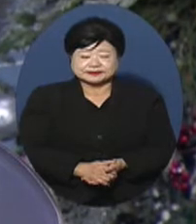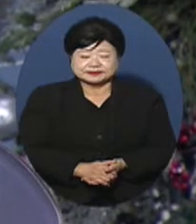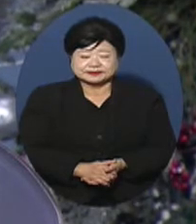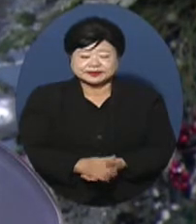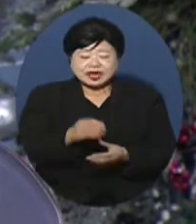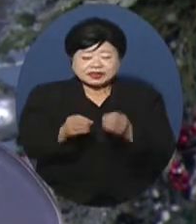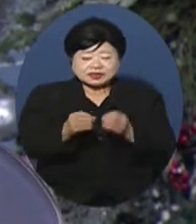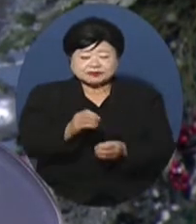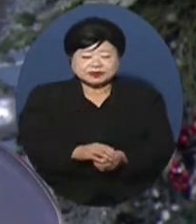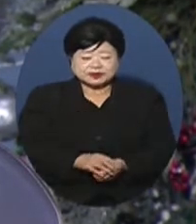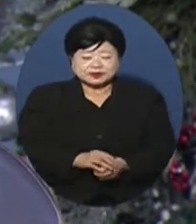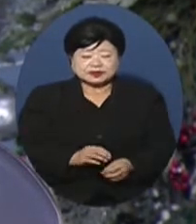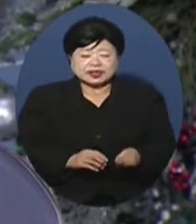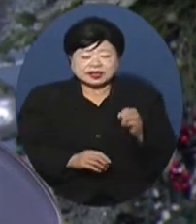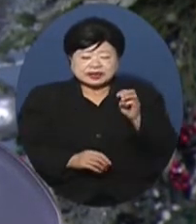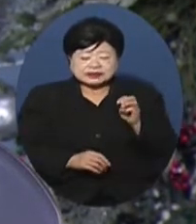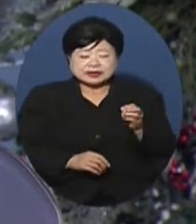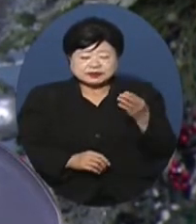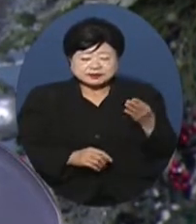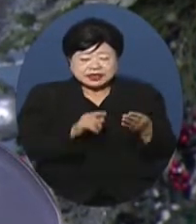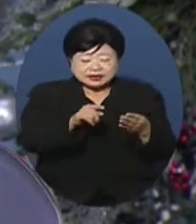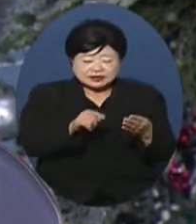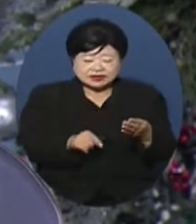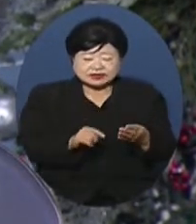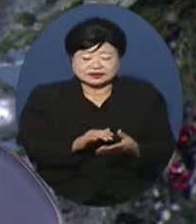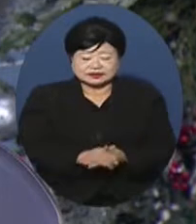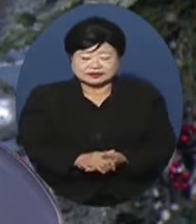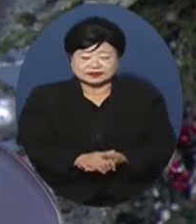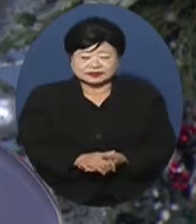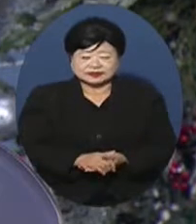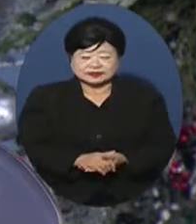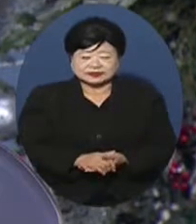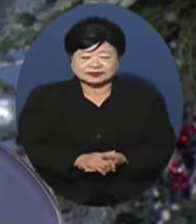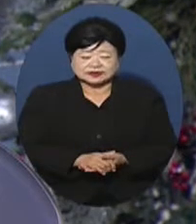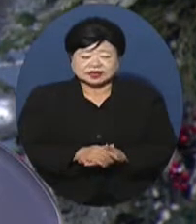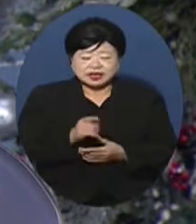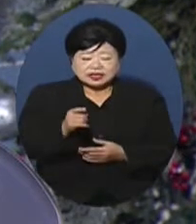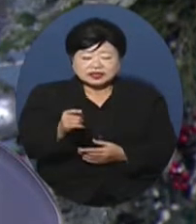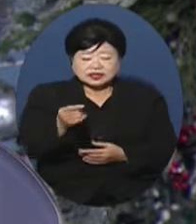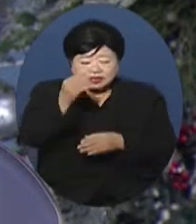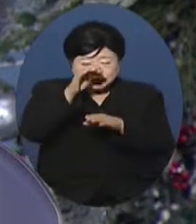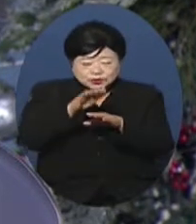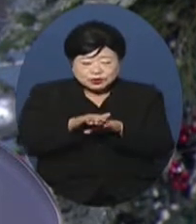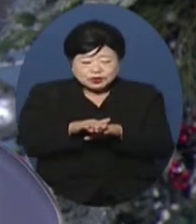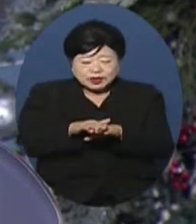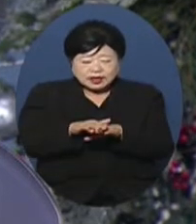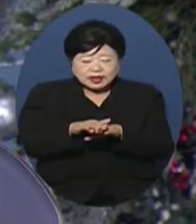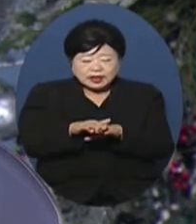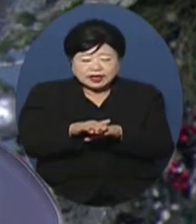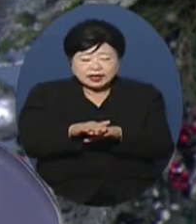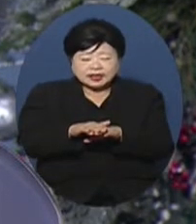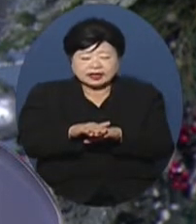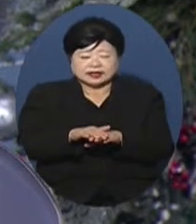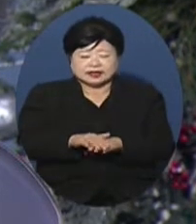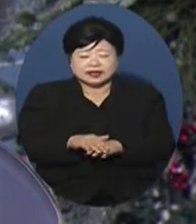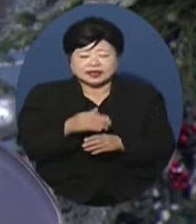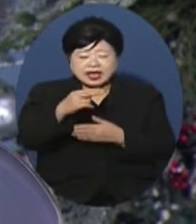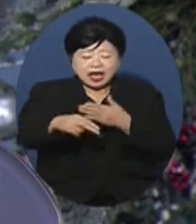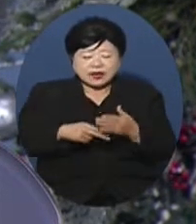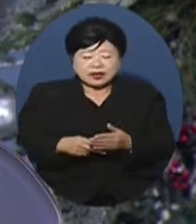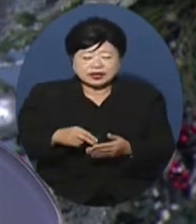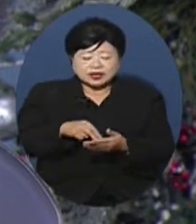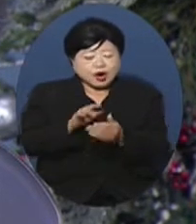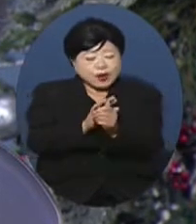시편 34편 그대로 식전에 도 너는 생도 돌아 얍 얍 열을 괴